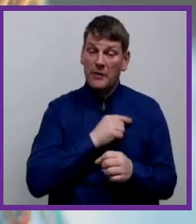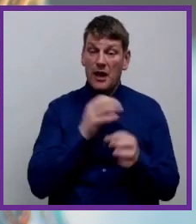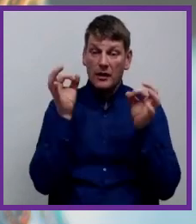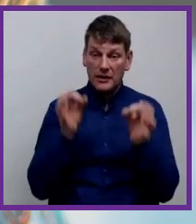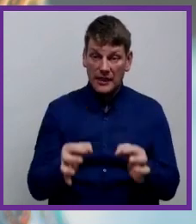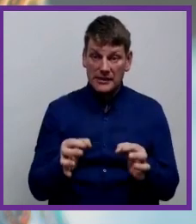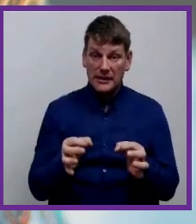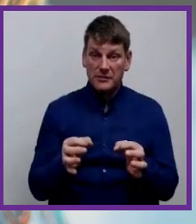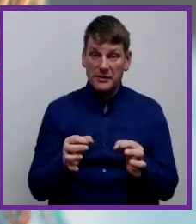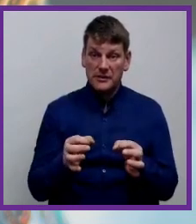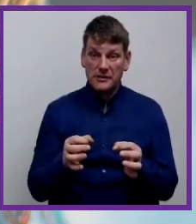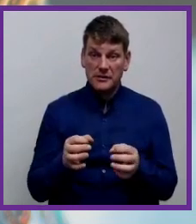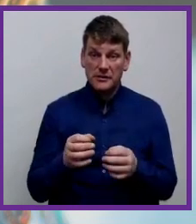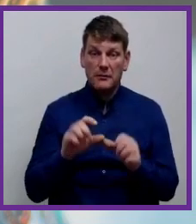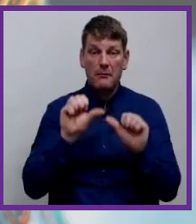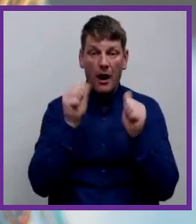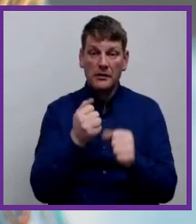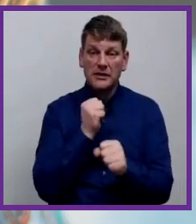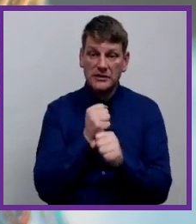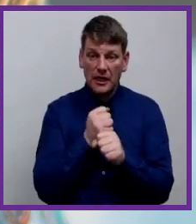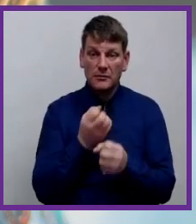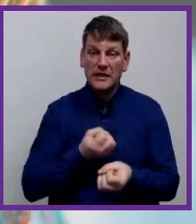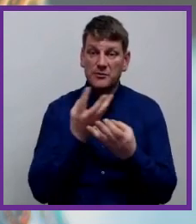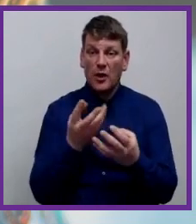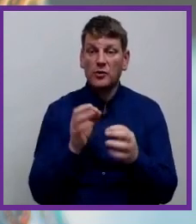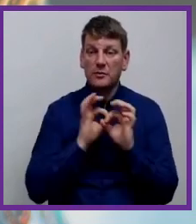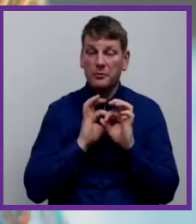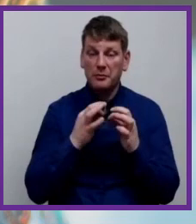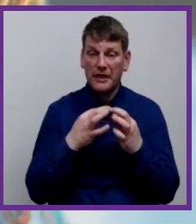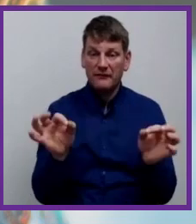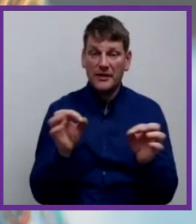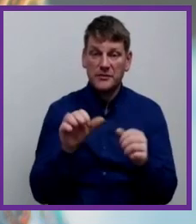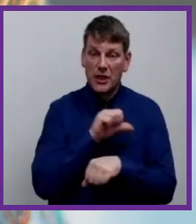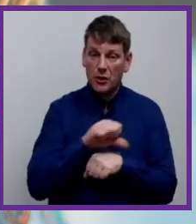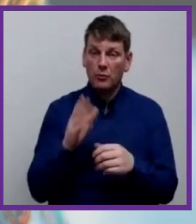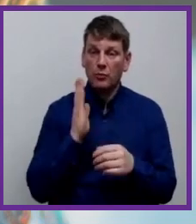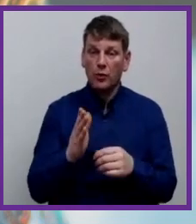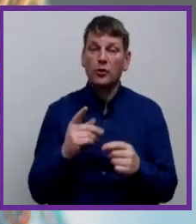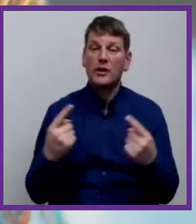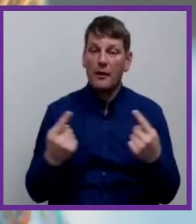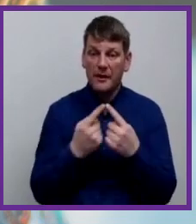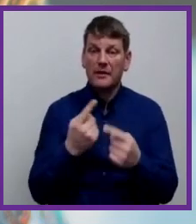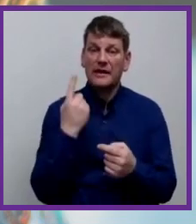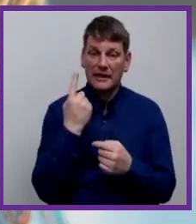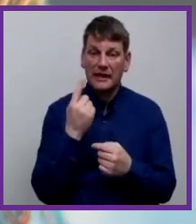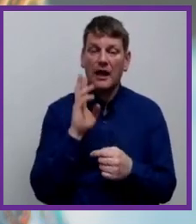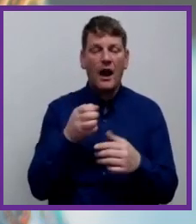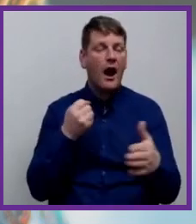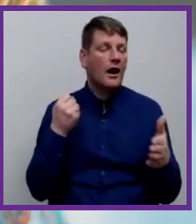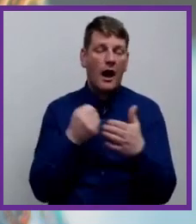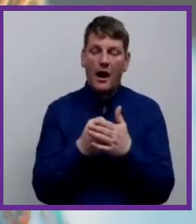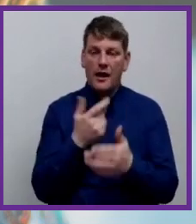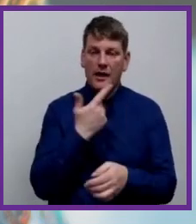tiesības mākslas darbu izpausmes brīvības ierobežošanā būtu jāpiemērot tikai kā galējais